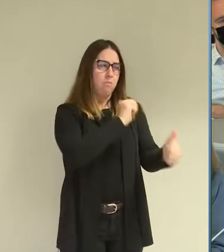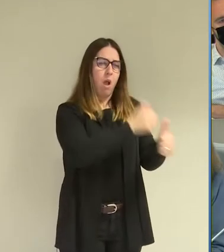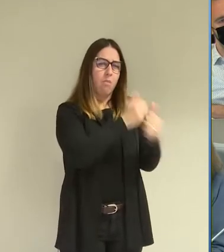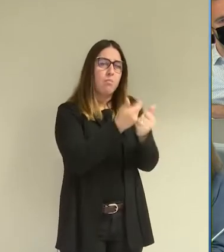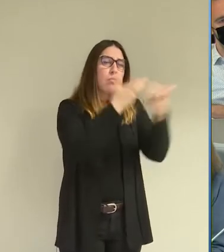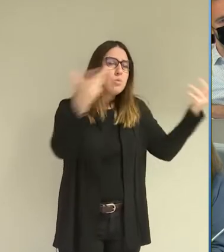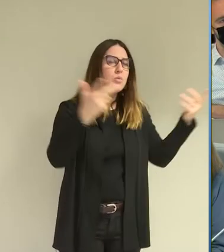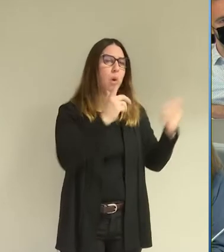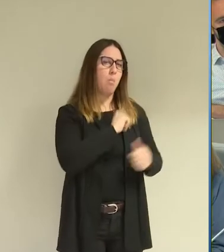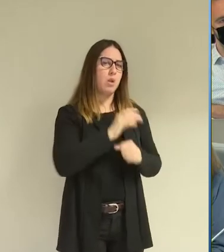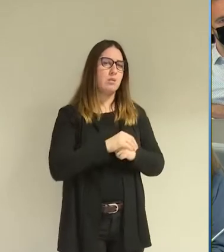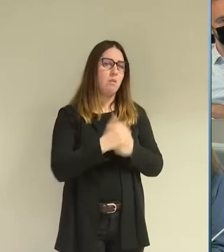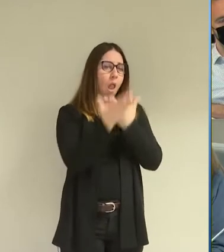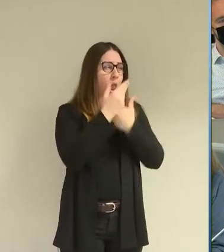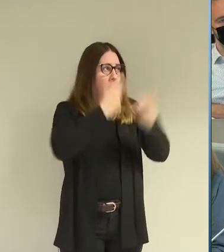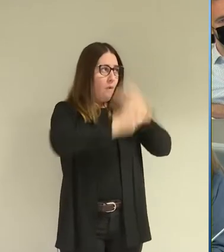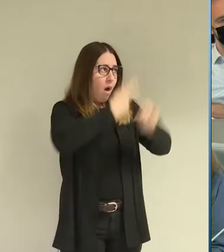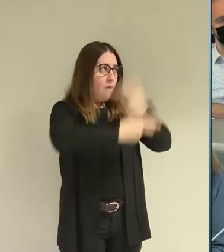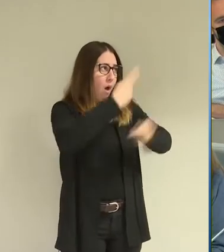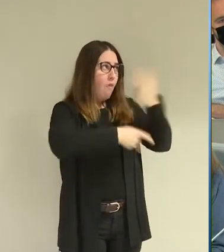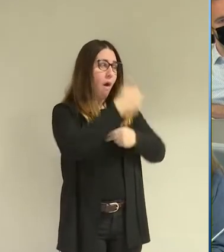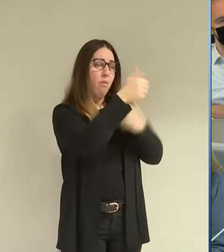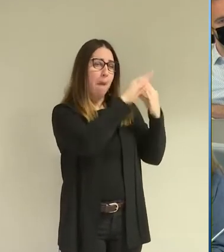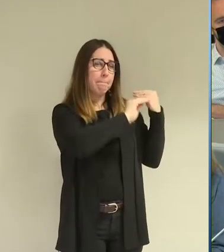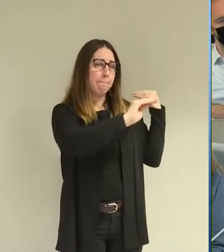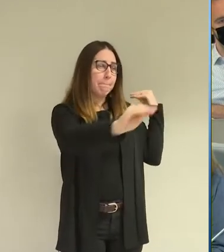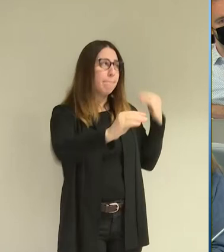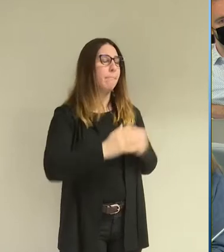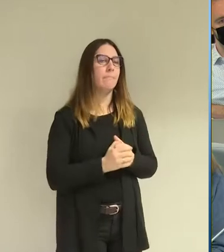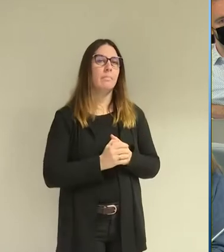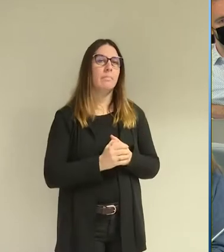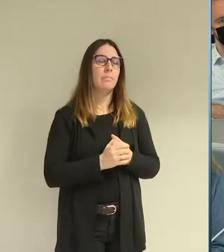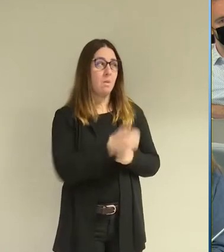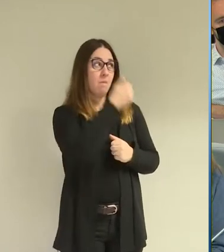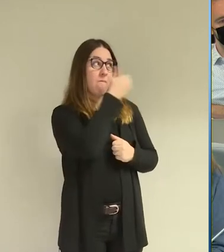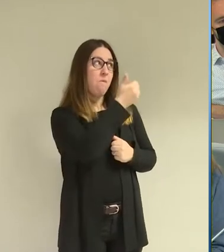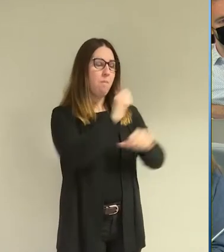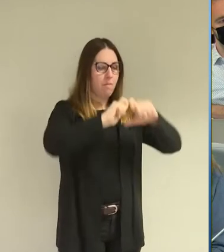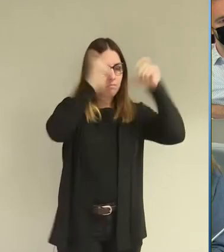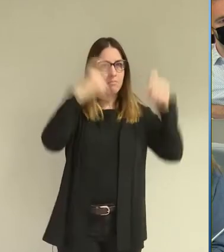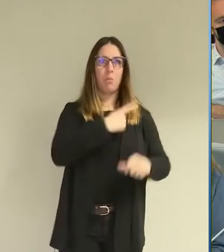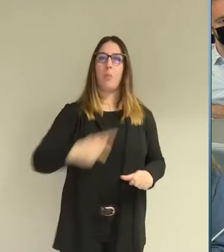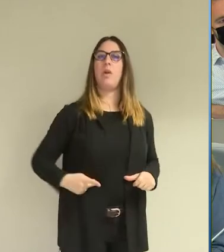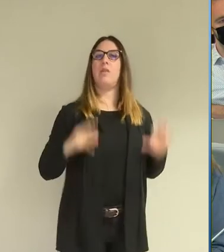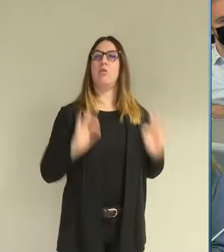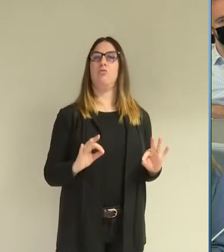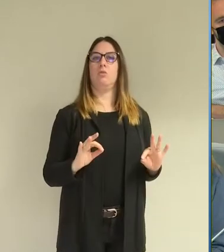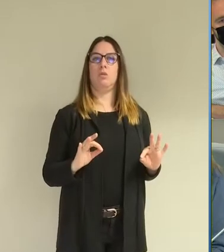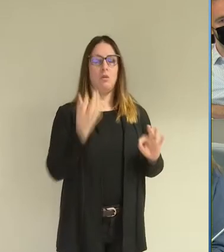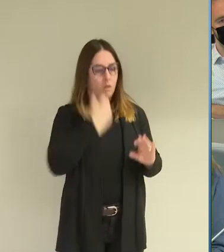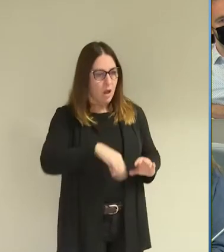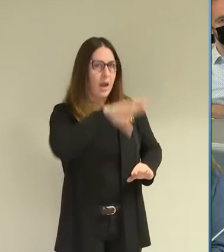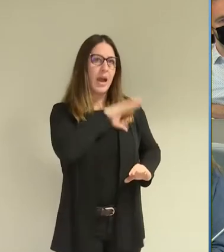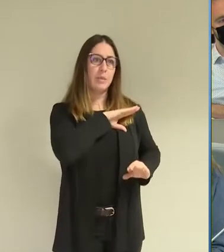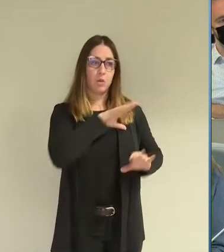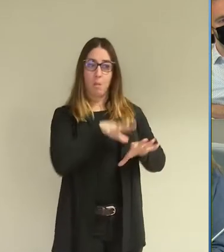courriers vous ont été adressées laissées sans réponse monsieur le maire pourtant vous êtes propriétaire vous avez la responsabilité de dénoncer